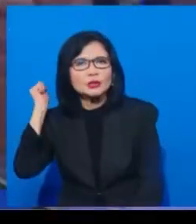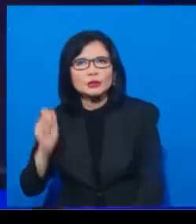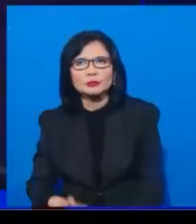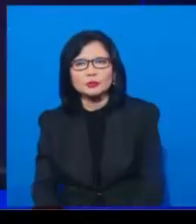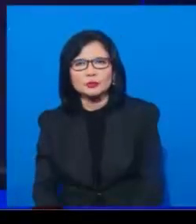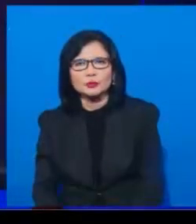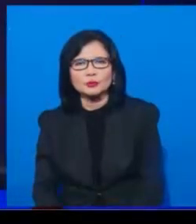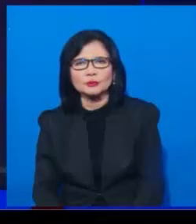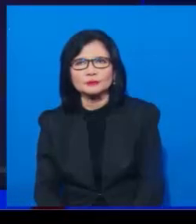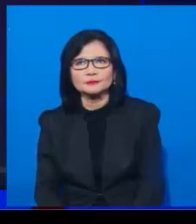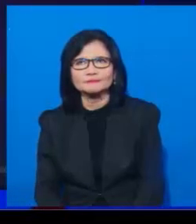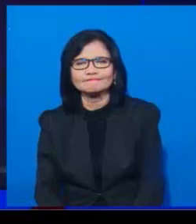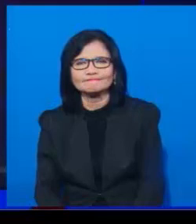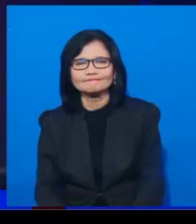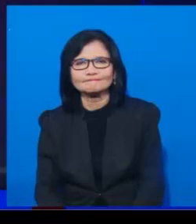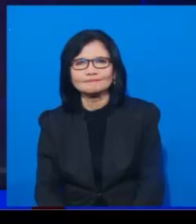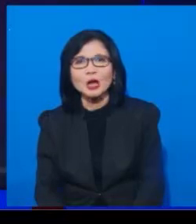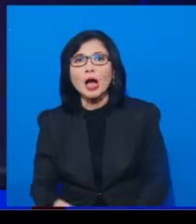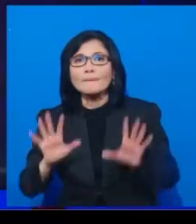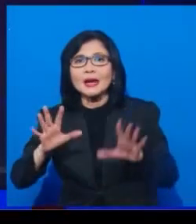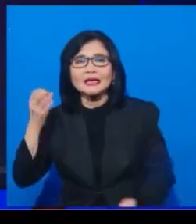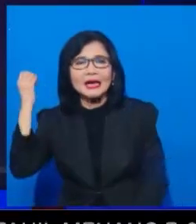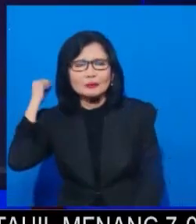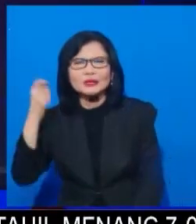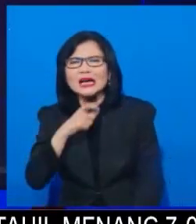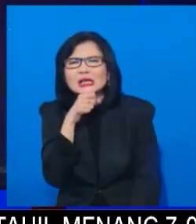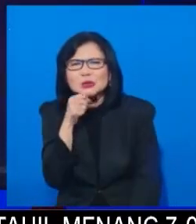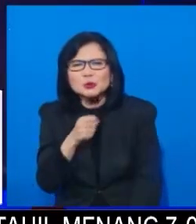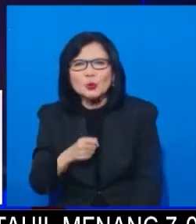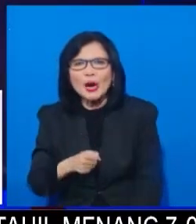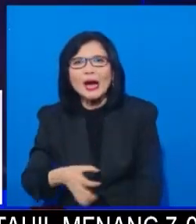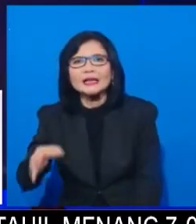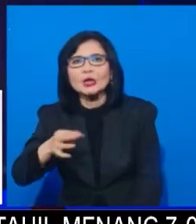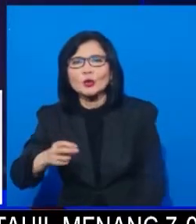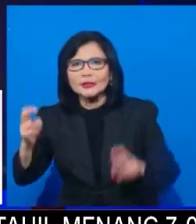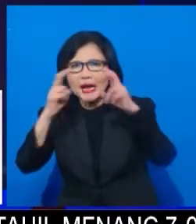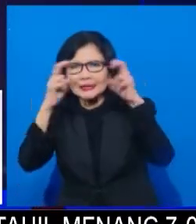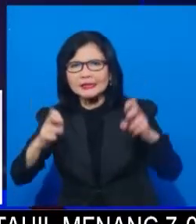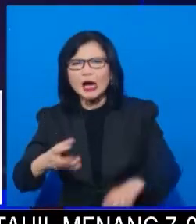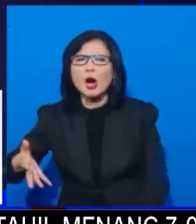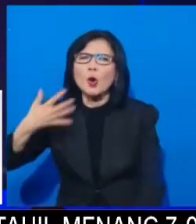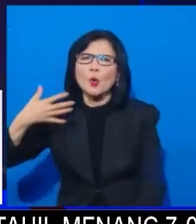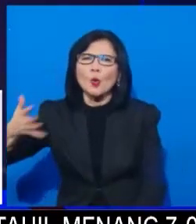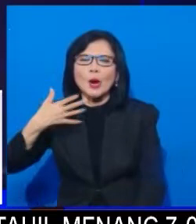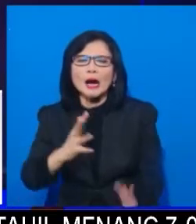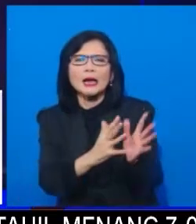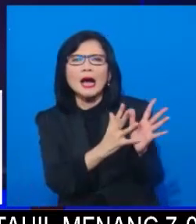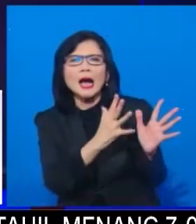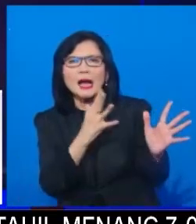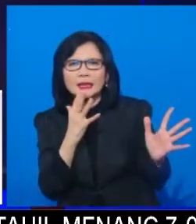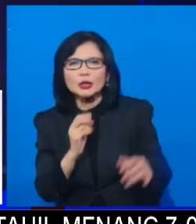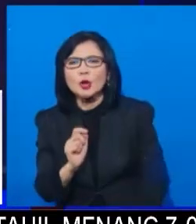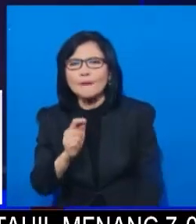mas. Sementara itu ratusan ibu-ibu dan juga lansia di Kota Kediri rela berpanas-panasan untuk mengantre pembelian